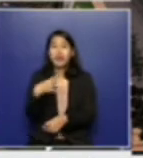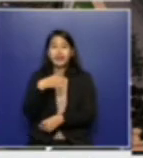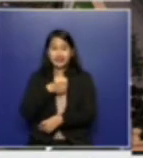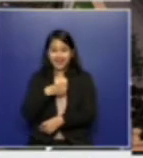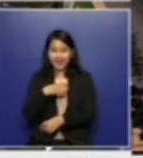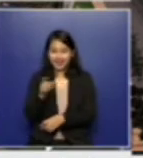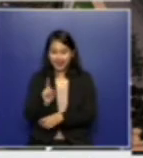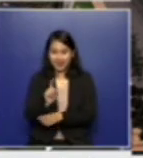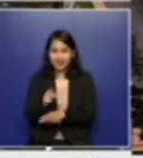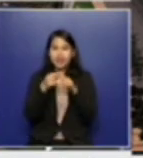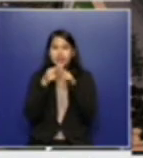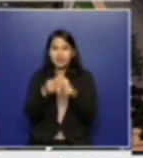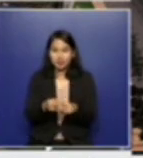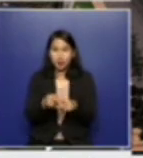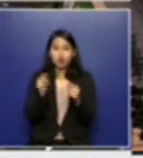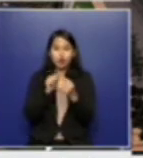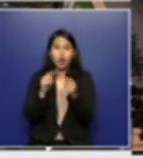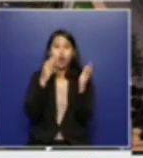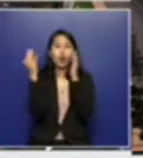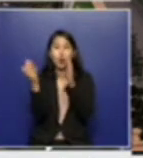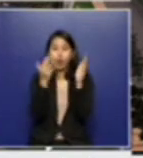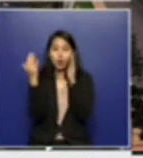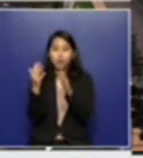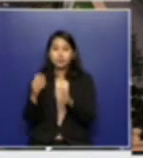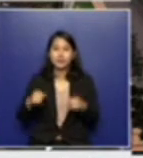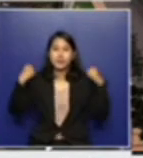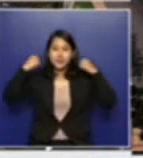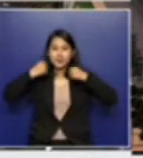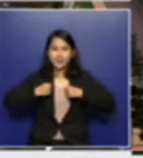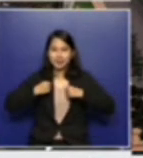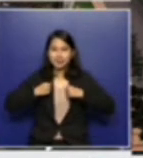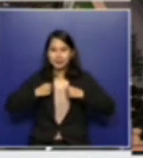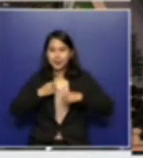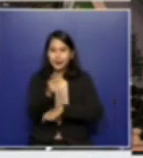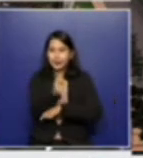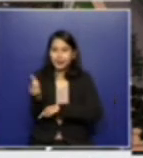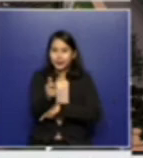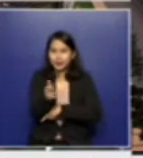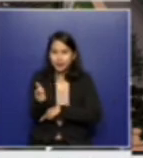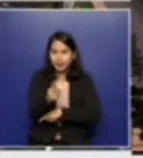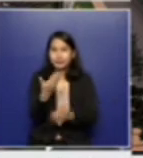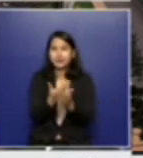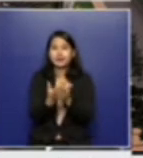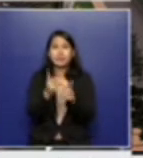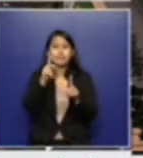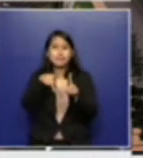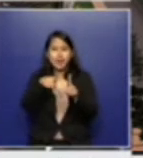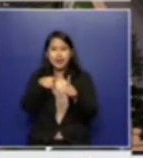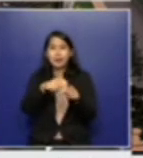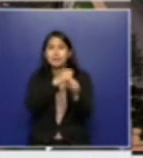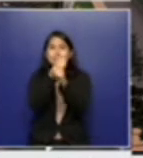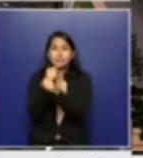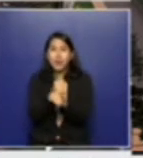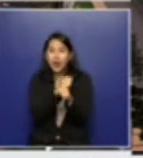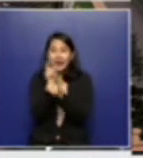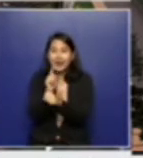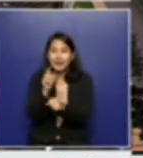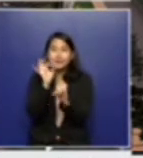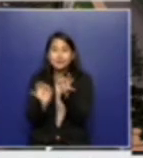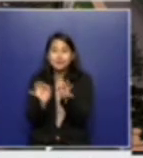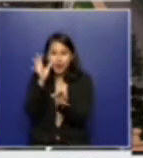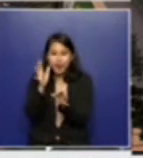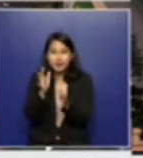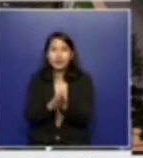พาะเครื่องพ่นลมสะพายเป้ฮะตัวหนึ่งไม่กี่พันนะครับเอาไว้เพื่อกันแนวกันไฟแต่ขออนุญาต